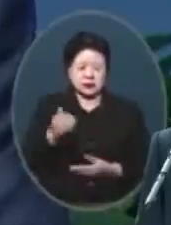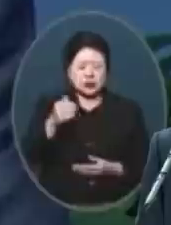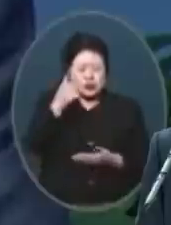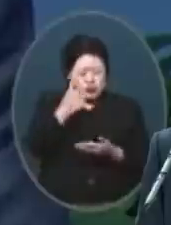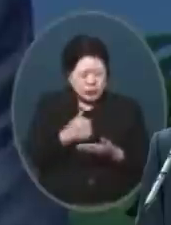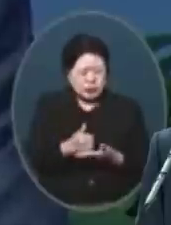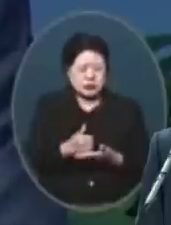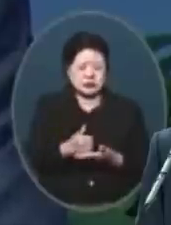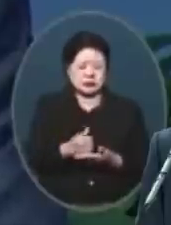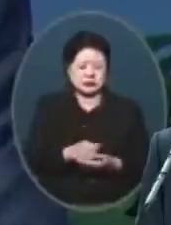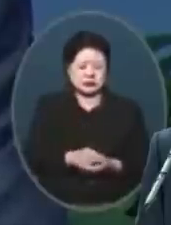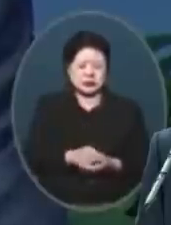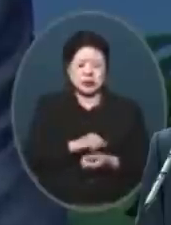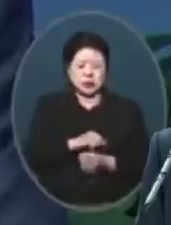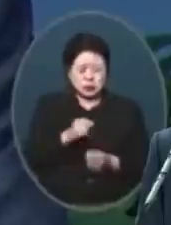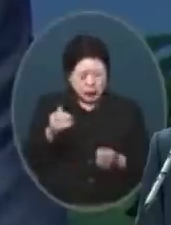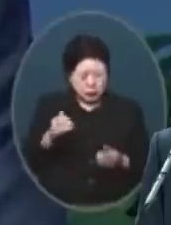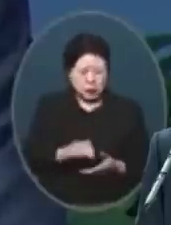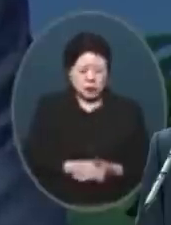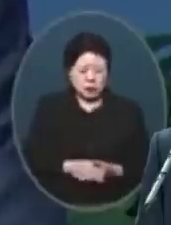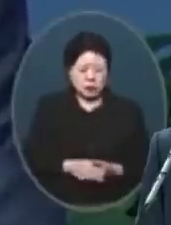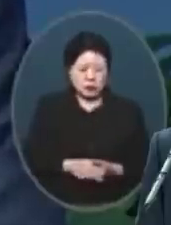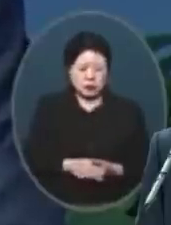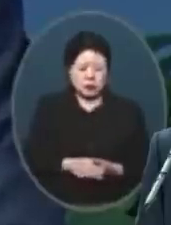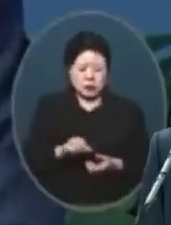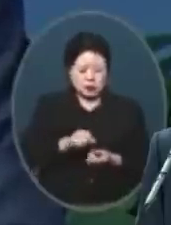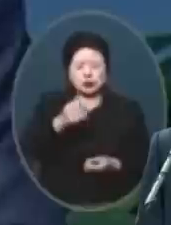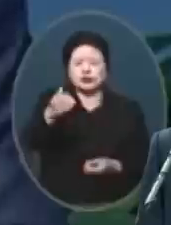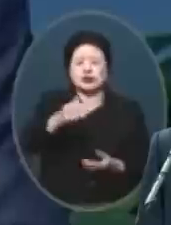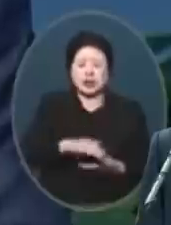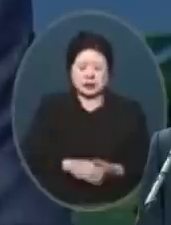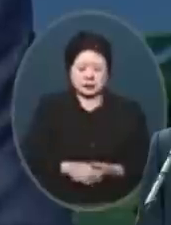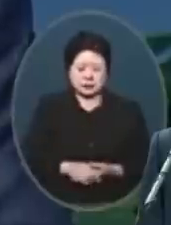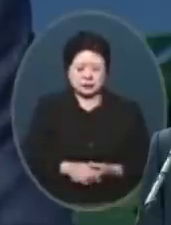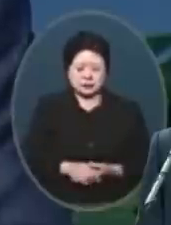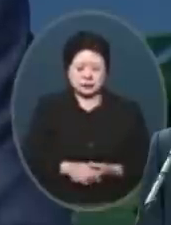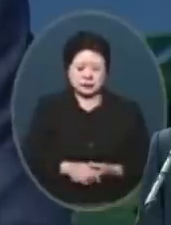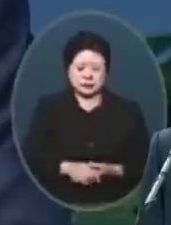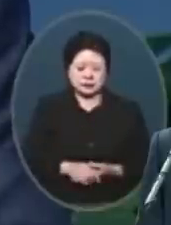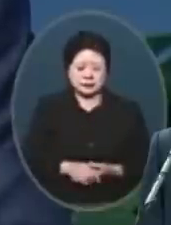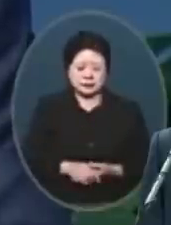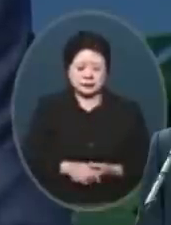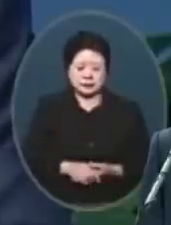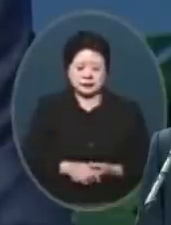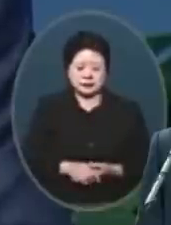죄를 용서하고 너의 허물을 씻어주신다.